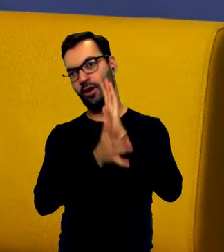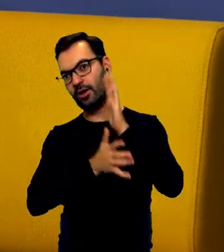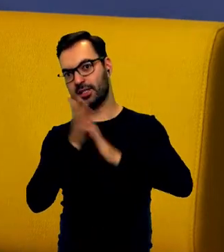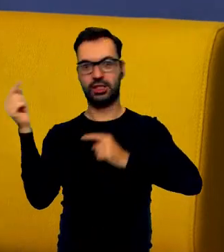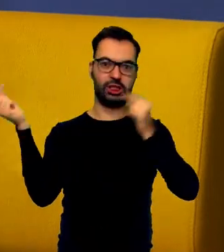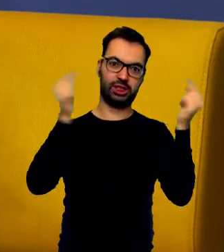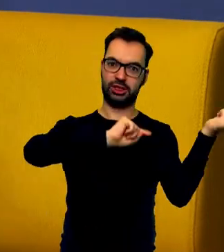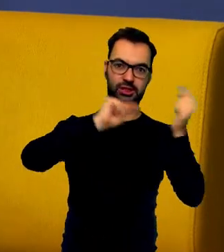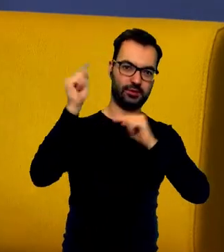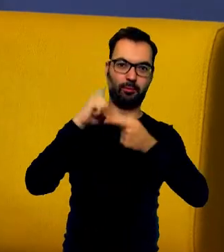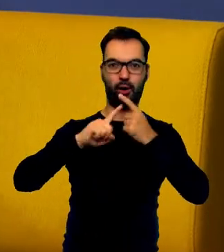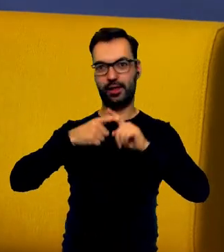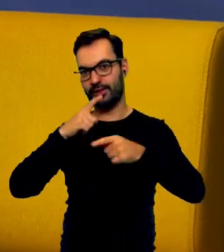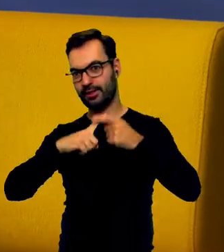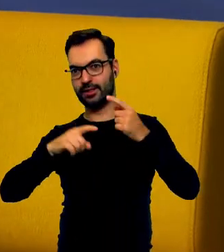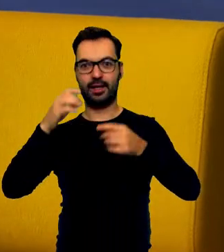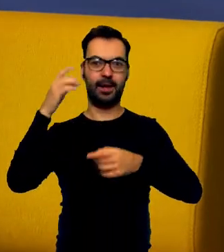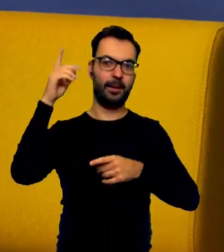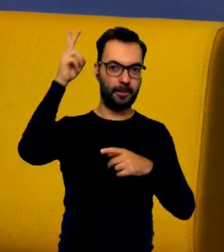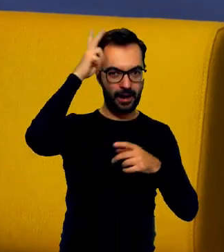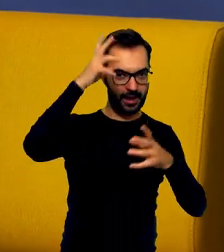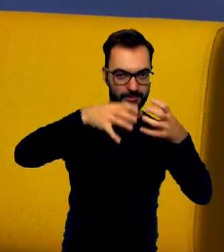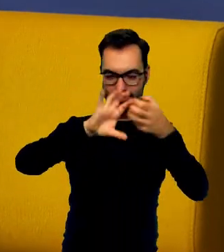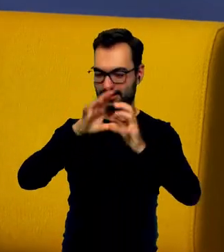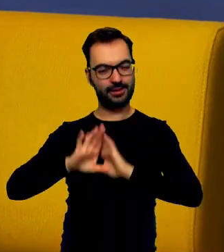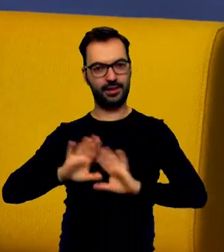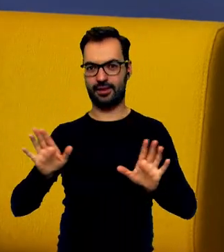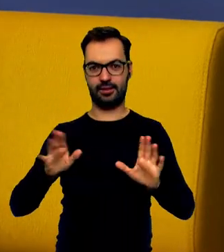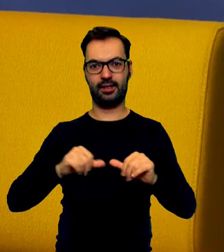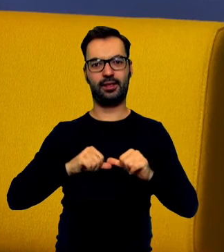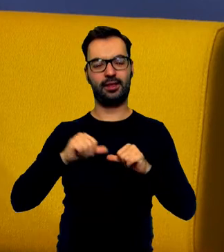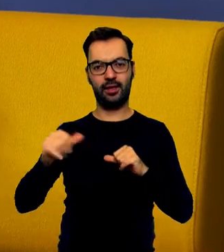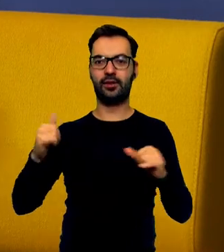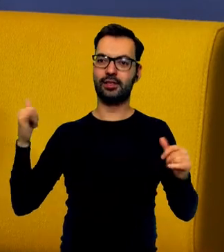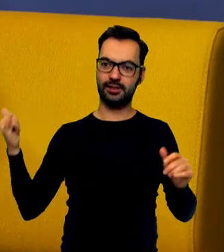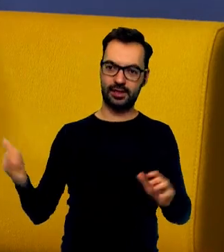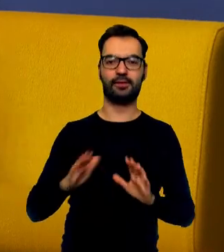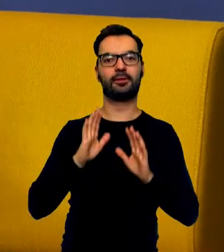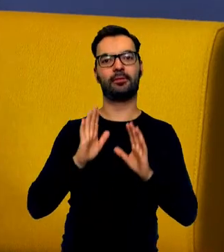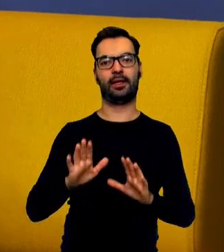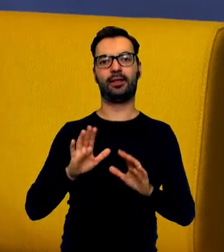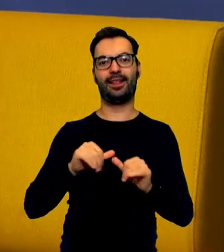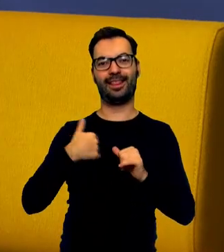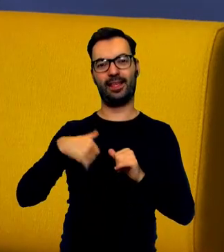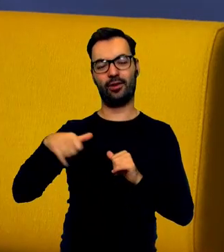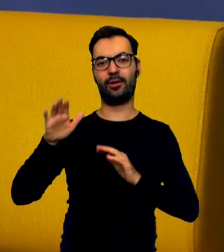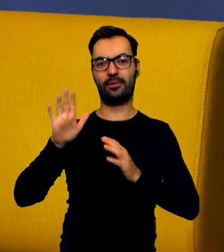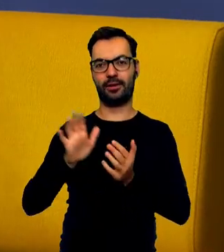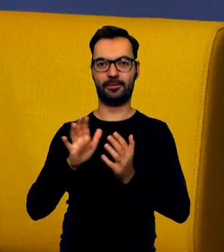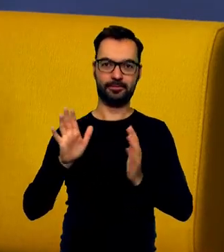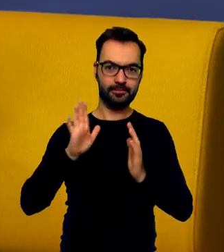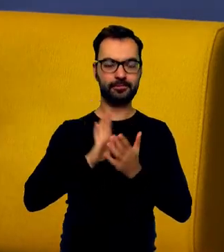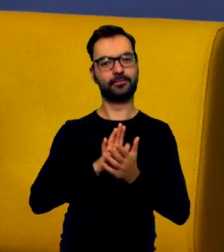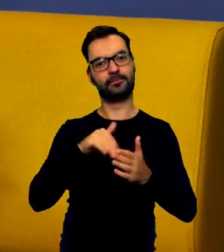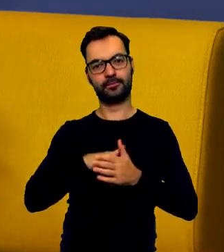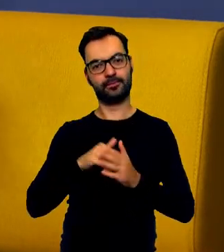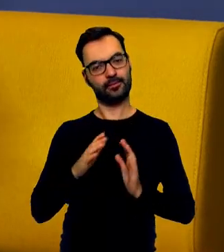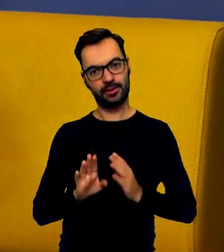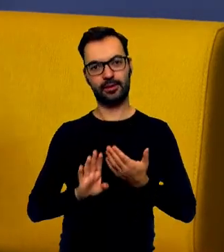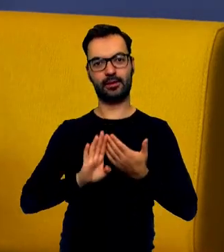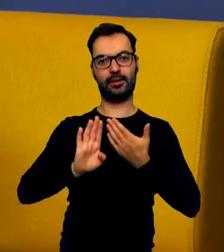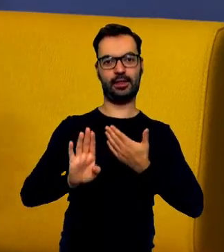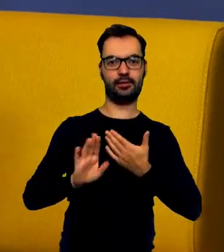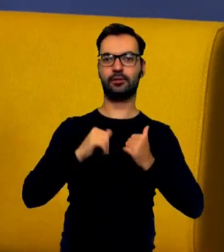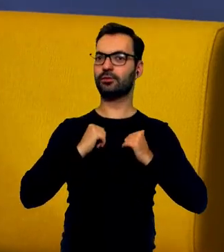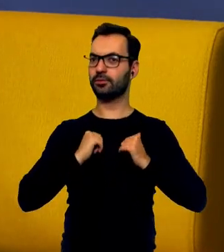wojny totemiczno-polityczno-plemienne, tylko Tygodnik zawsze miał taką postawę pewnego